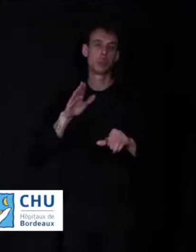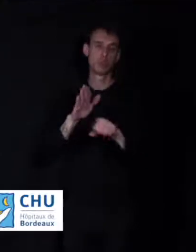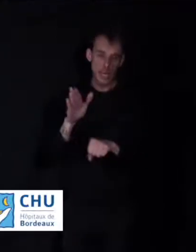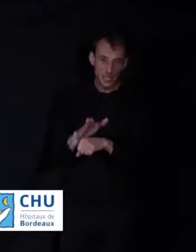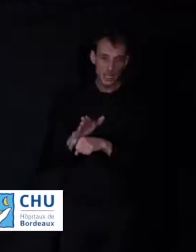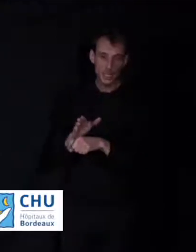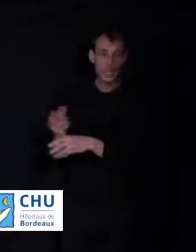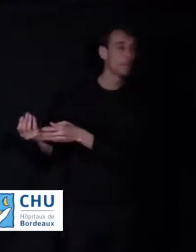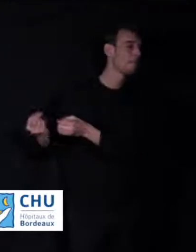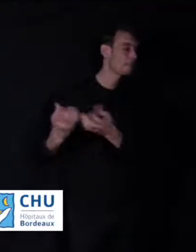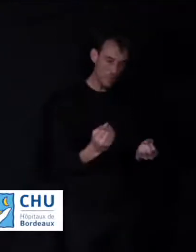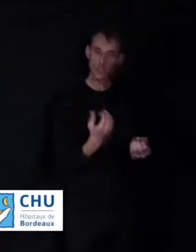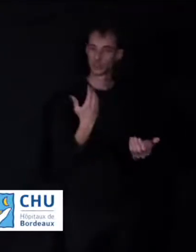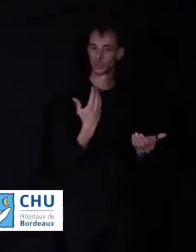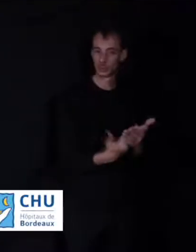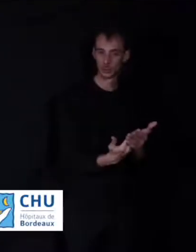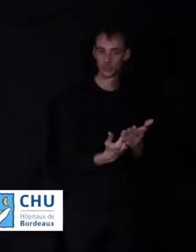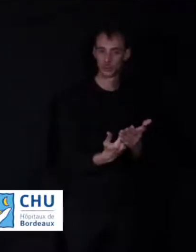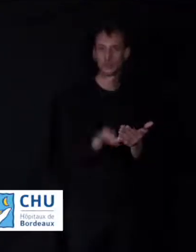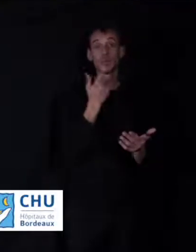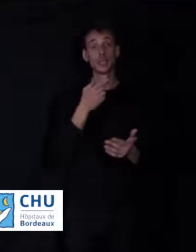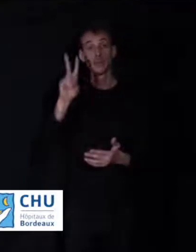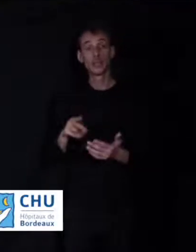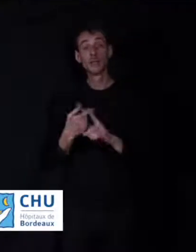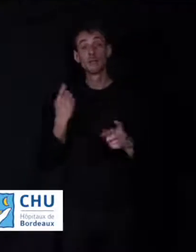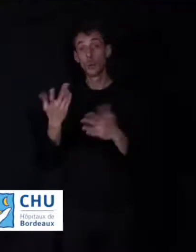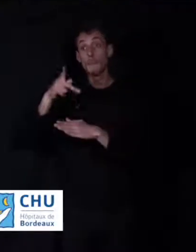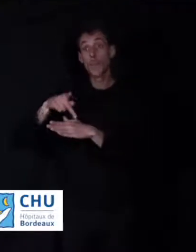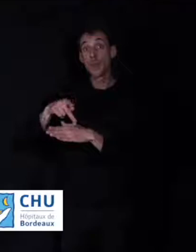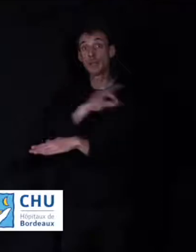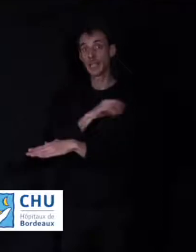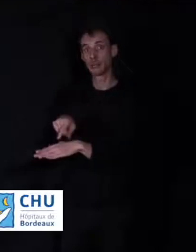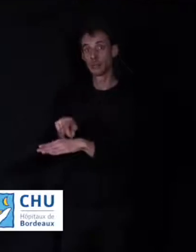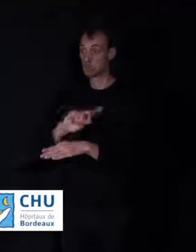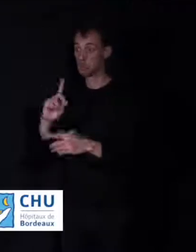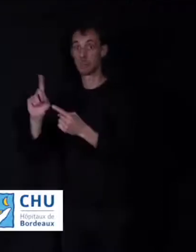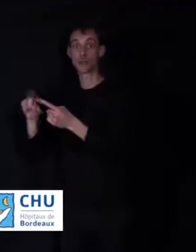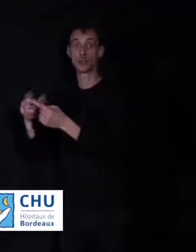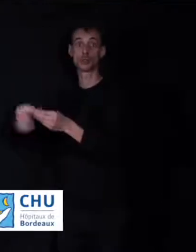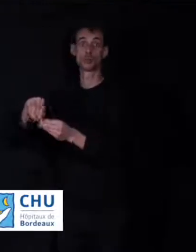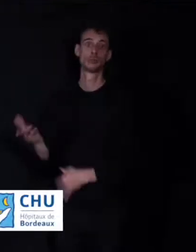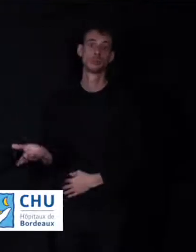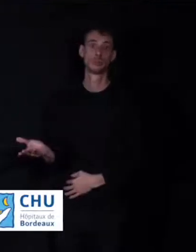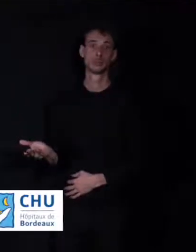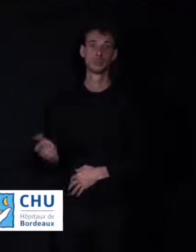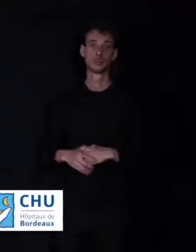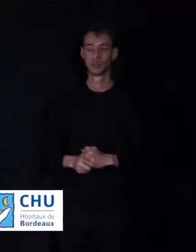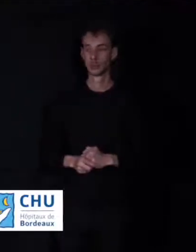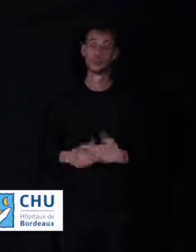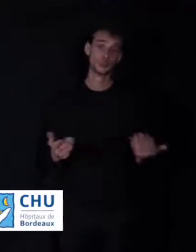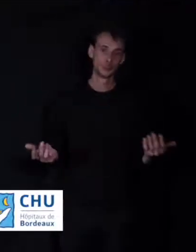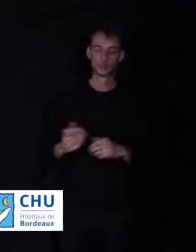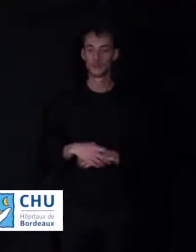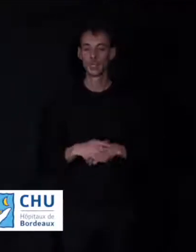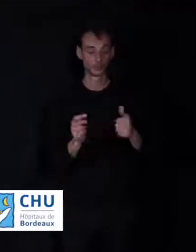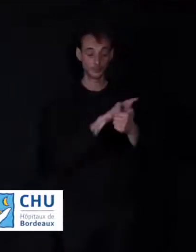à la protéine pour le coup, mais pas à l'adjuvant. Alors les effets secondaires, mais bien évidemment qu'il y a des effets secondaires, comme j'ai